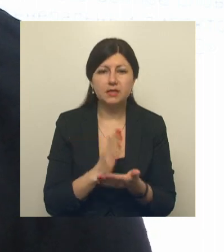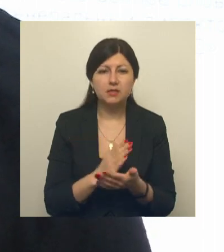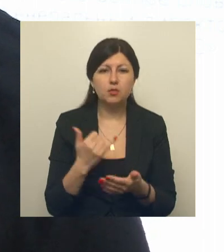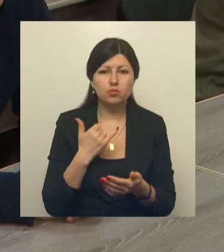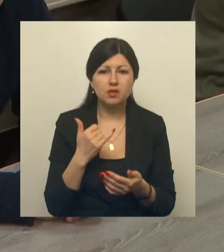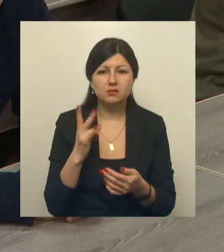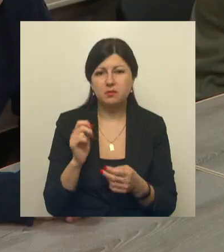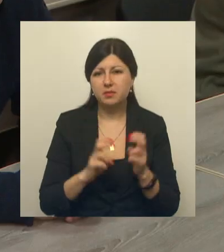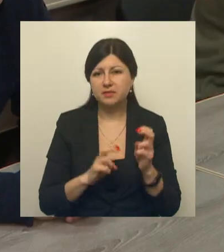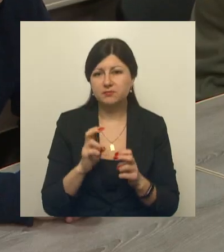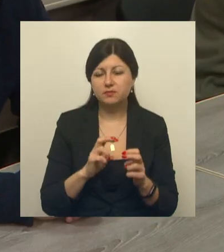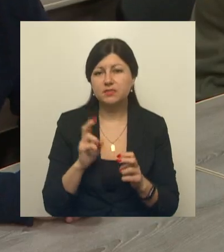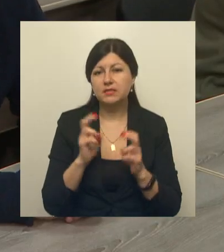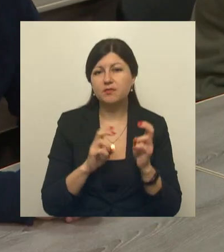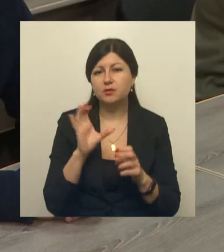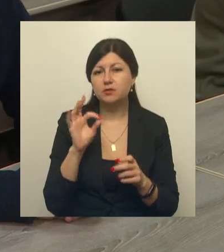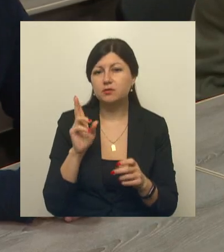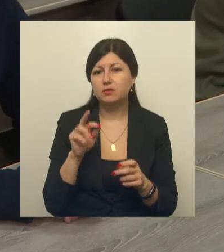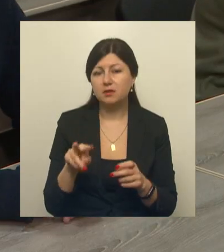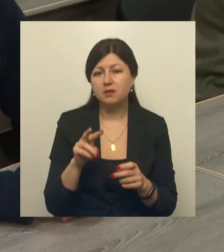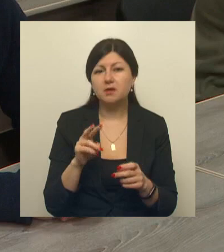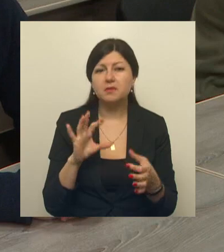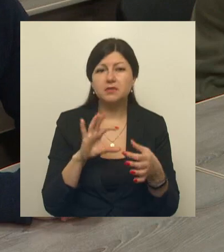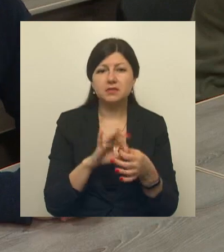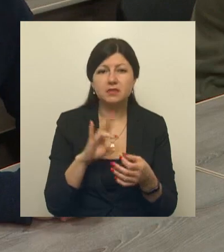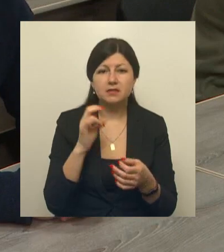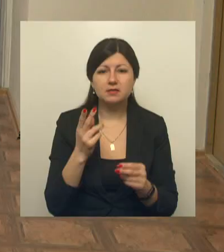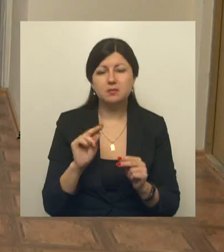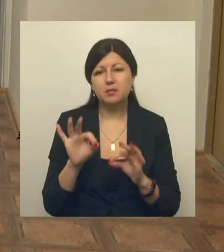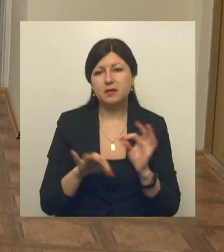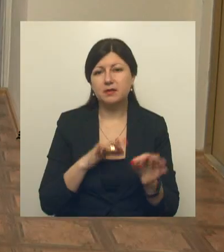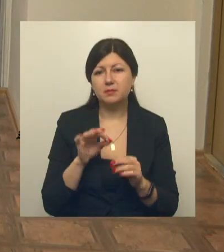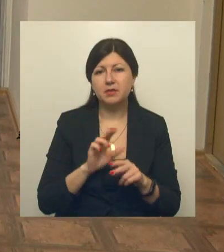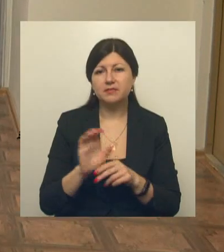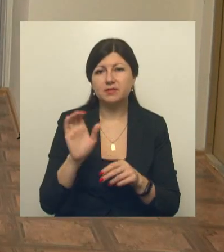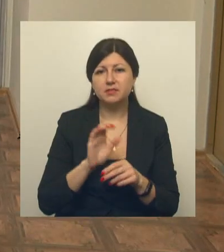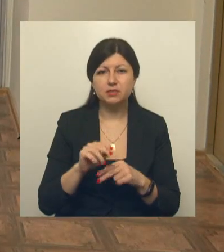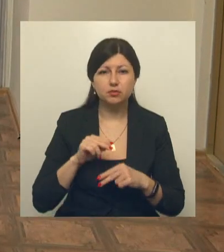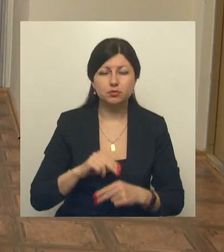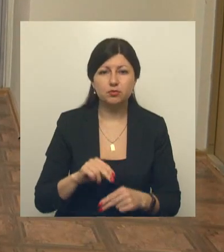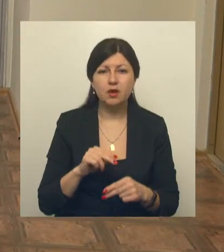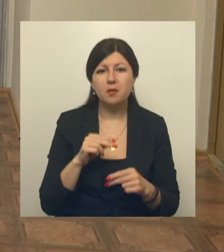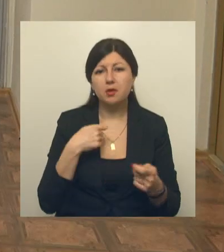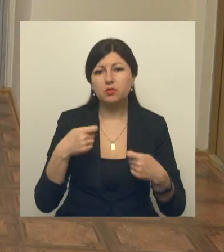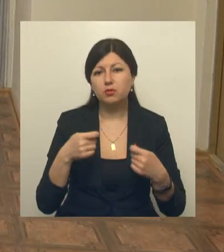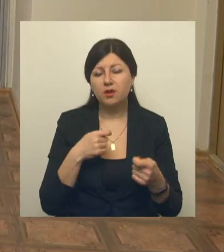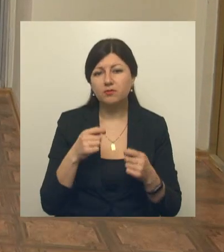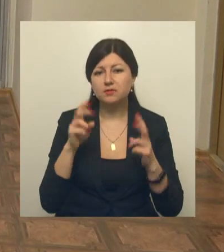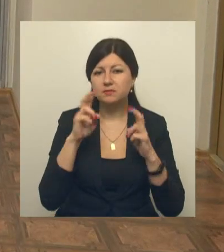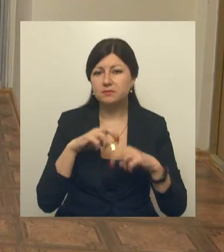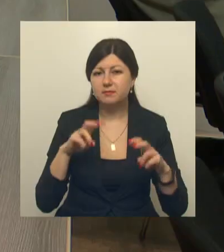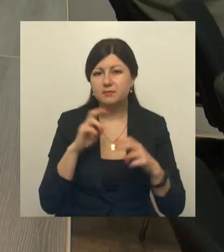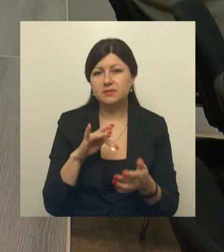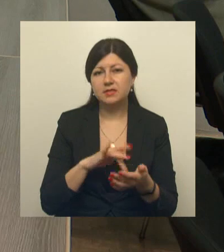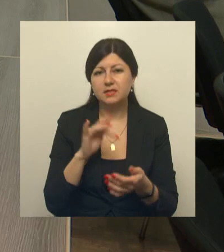производстве. Завод «Сокол» присоединился к национальному проекту «Производительность труда». Под руководством экспертов регионального центра